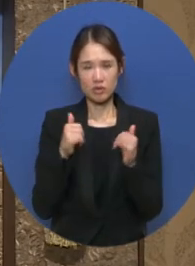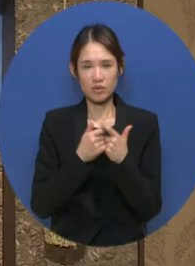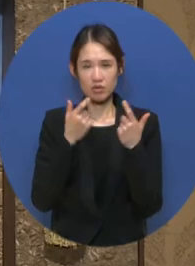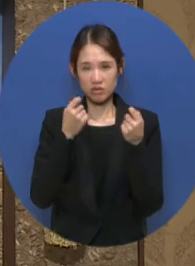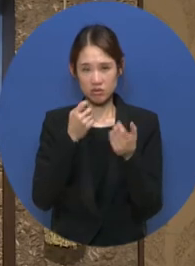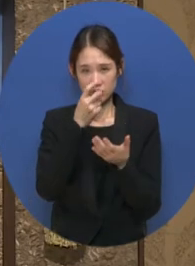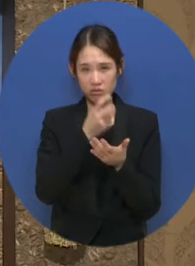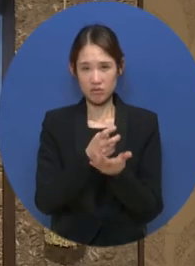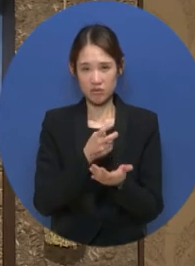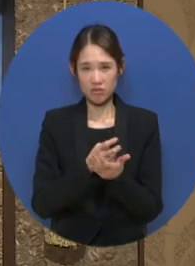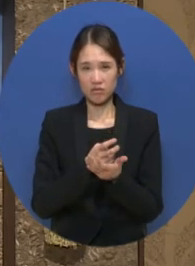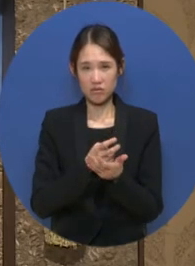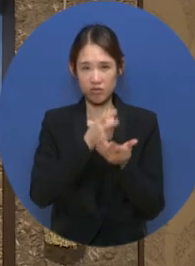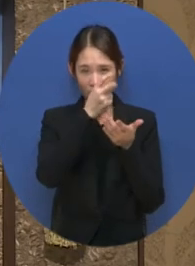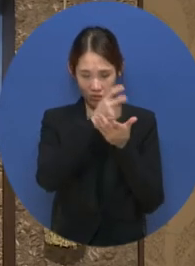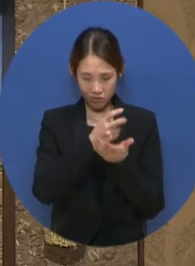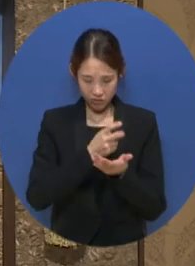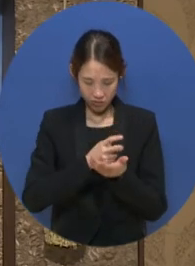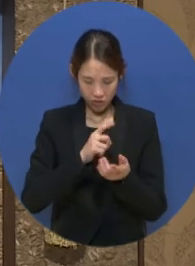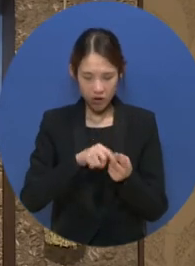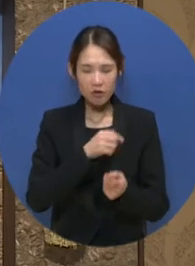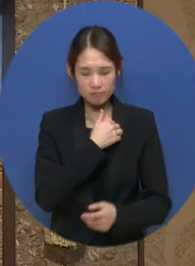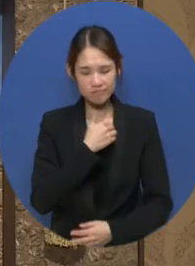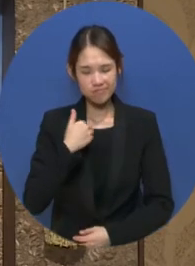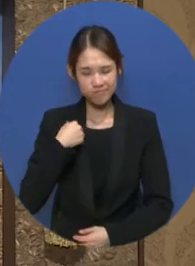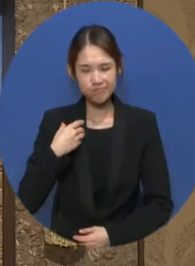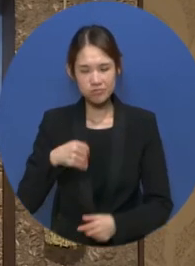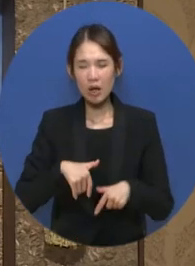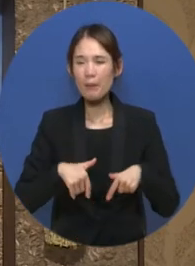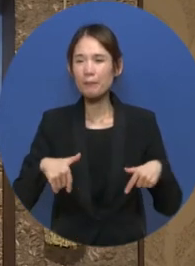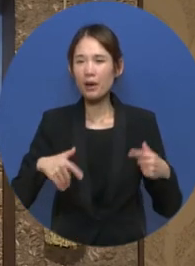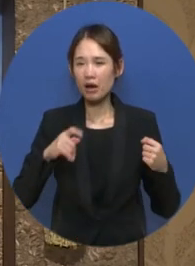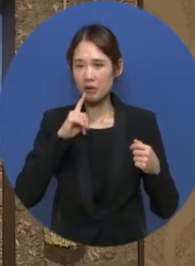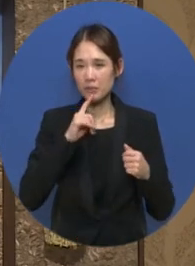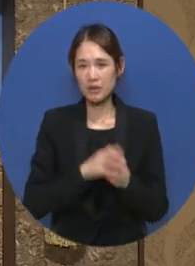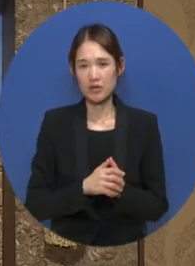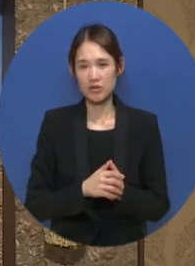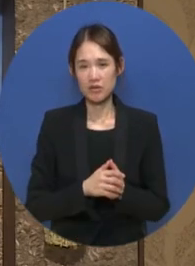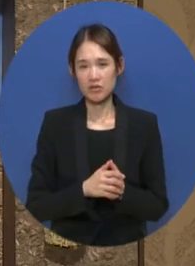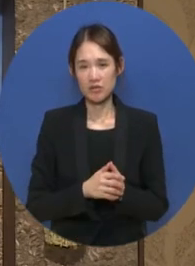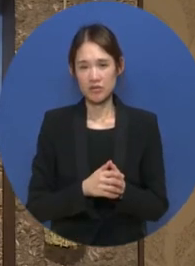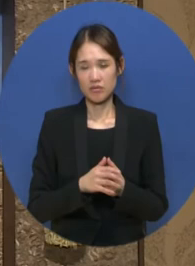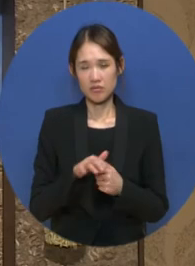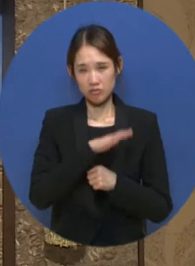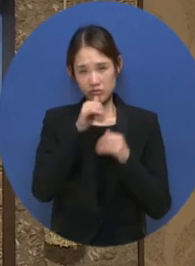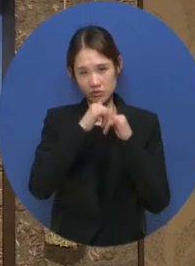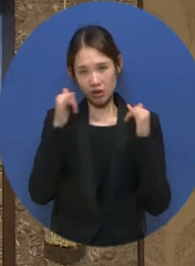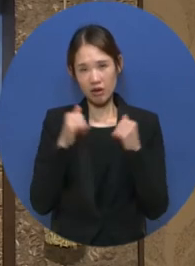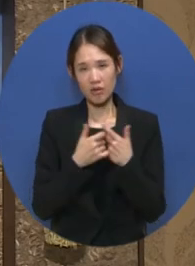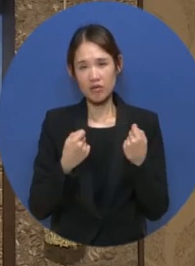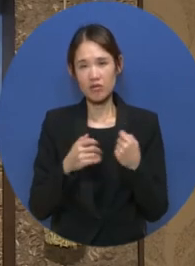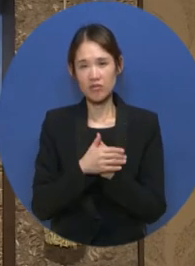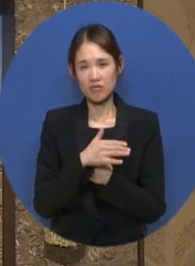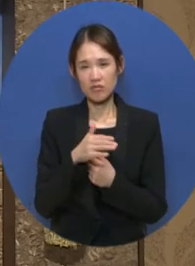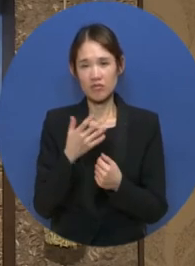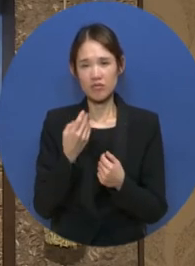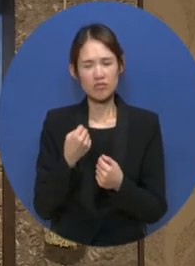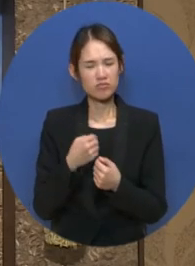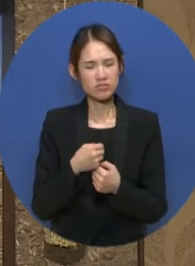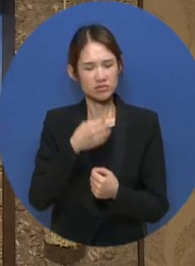우리 사회가 법은 법 뿐 법대로 게 아주 관대 해져 썼고 그럼 그러면 우리 사회는 이제 2분들에게